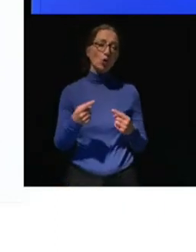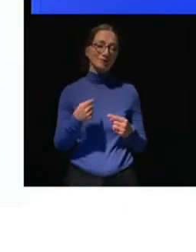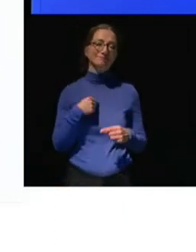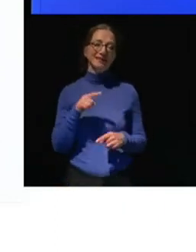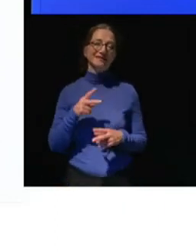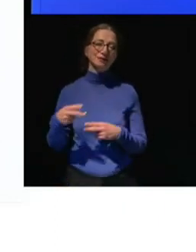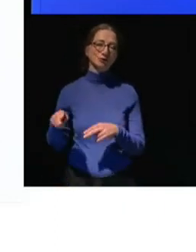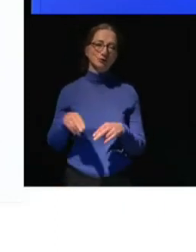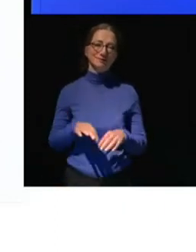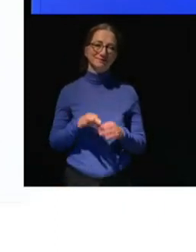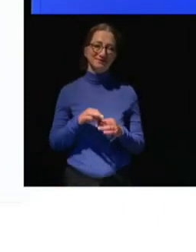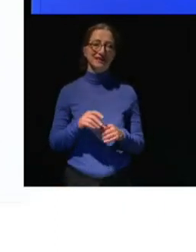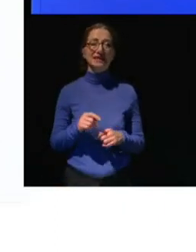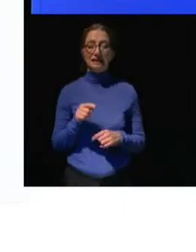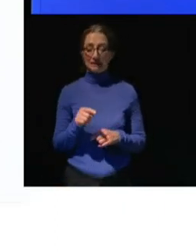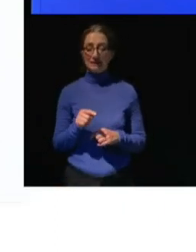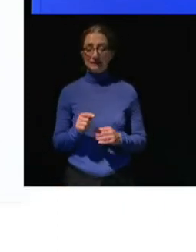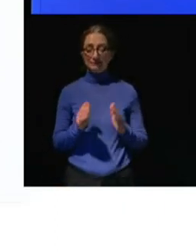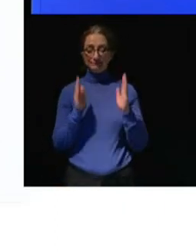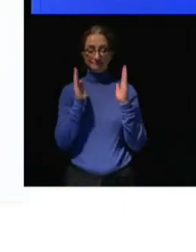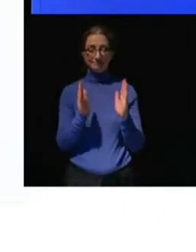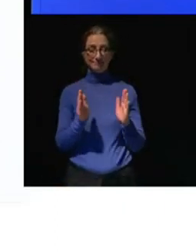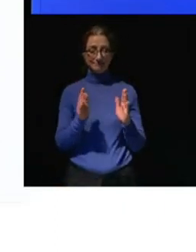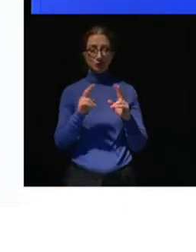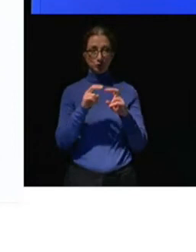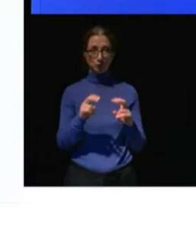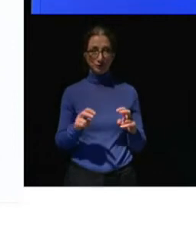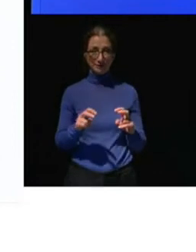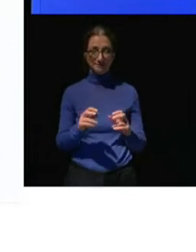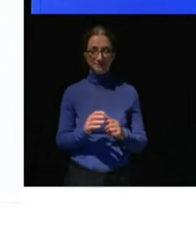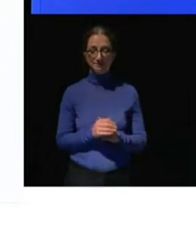und Roth Prinsloh wurde nämlich die Frage